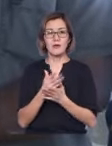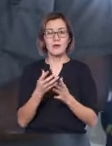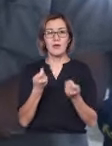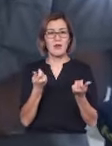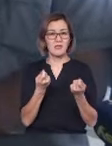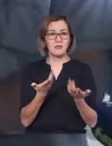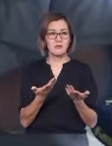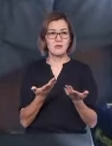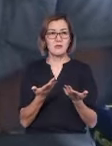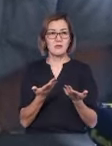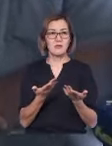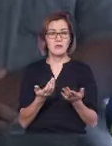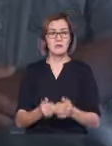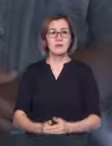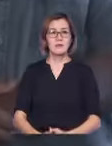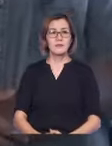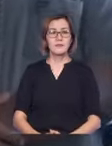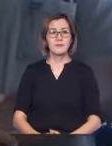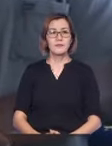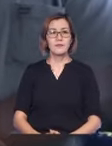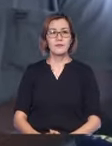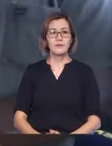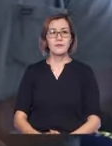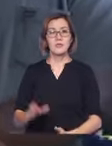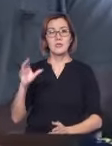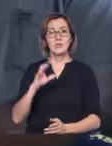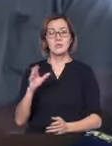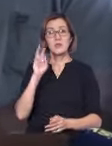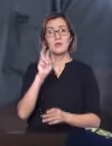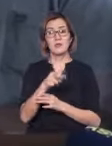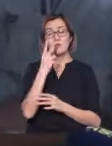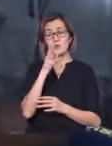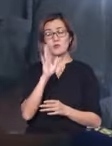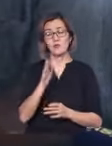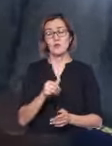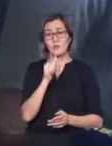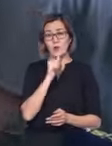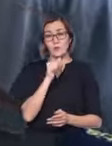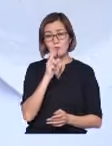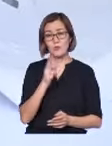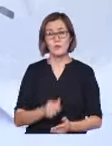14 адам. Өте аз, 14 адам. Қыркүйекте келеміз, көрейік онда. Қыркүйекте білеміз.